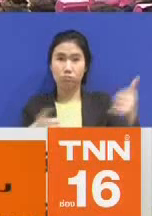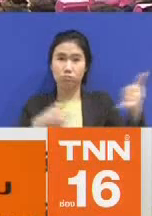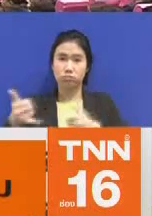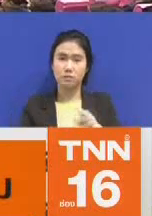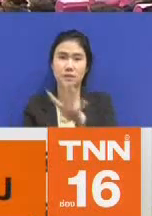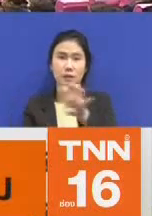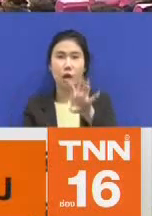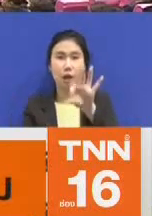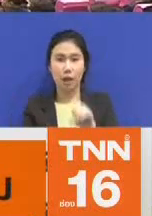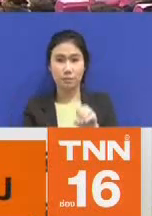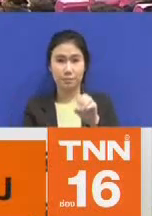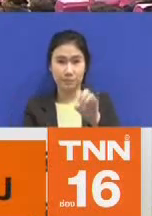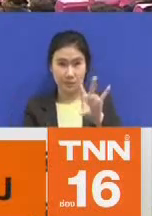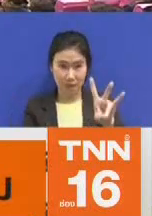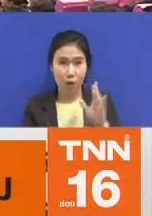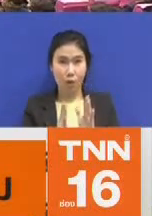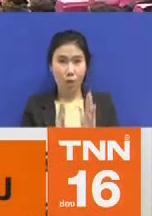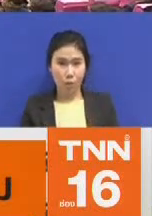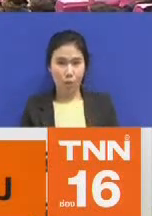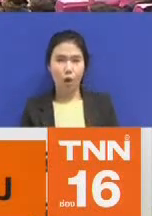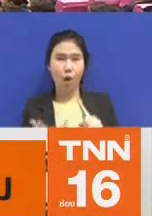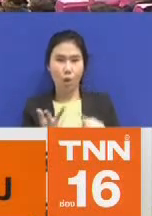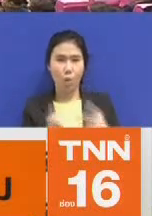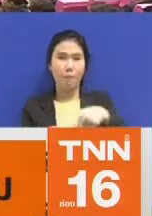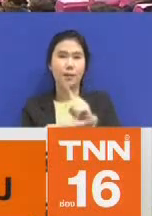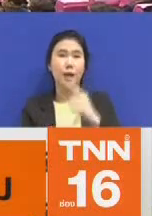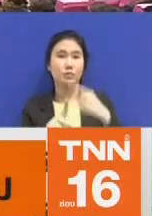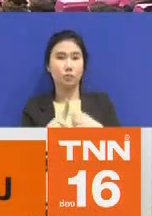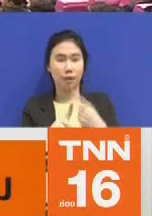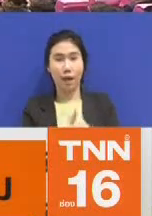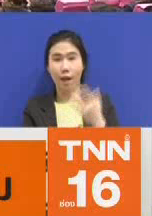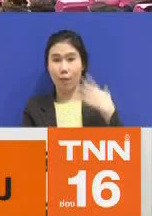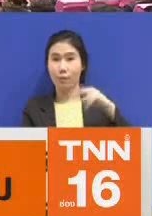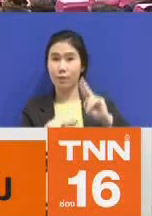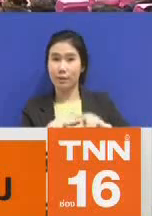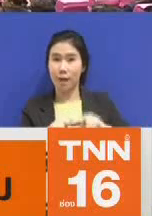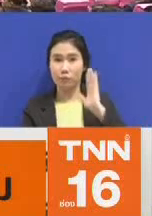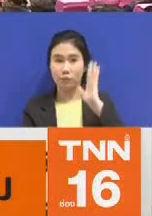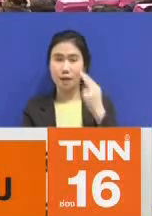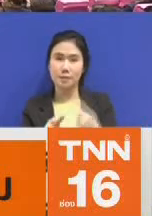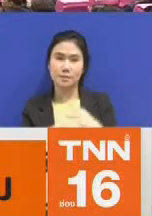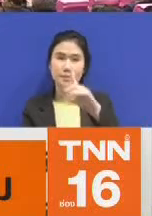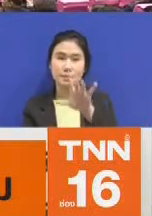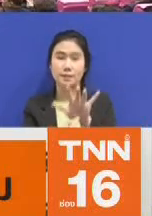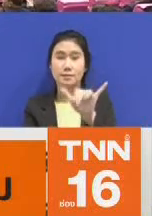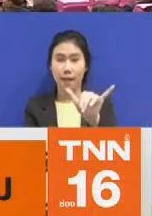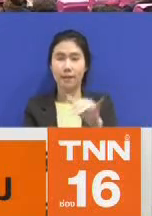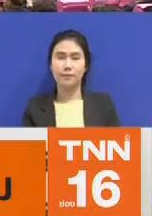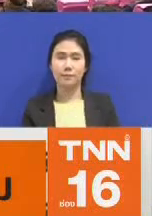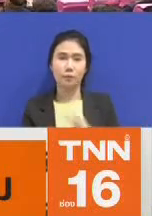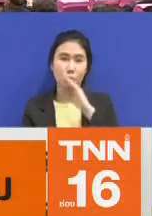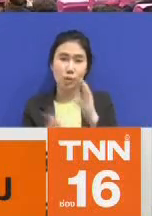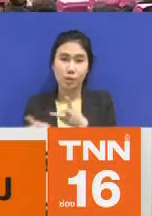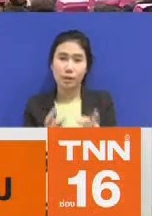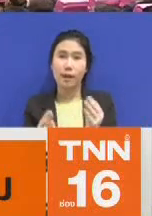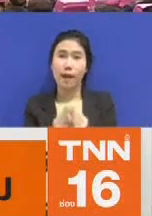ยขณะนี้ก็ยังสสจากพรรคพลังประชารัฐก็ยังไม่ได้เข้าสู่ห้องประชุมจนทำให้นายพิเชษฐ์เชื้อเมืองพานสสจากพรรคเพื่อ